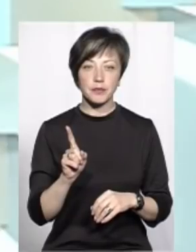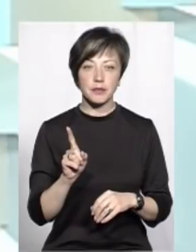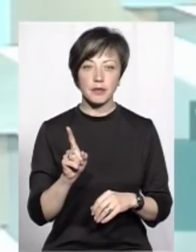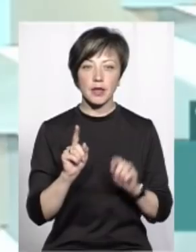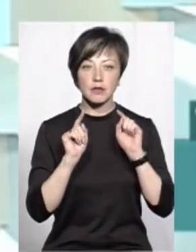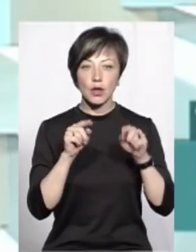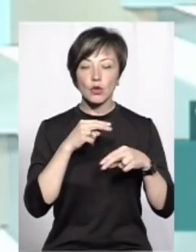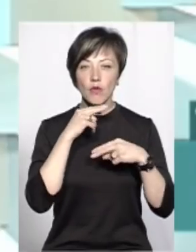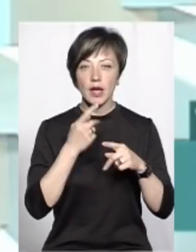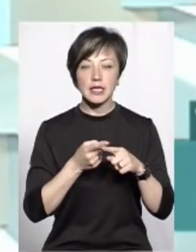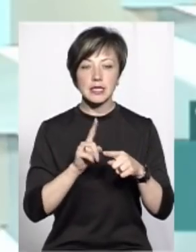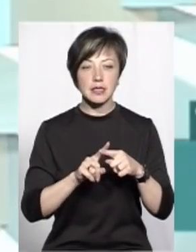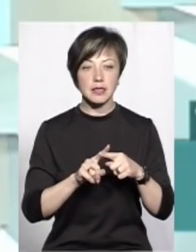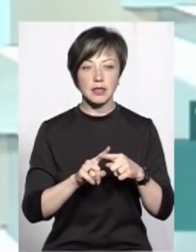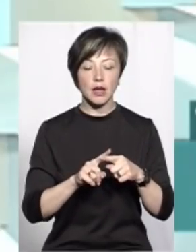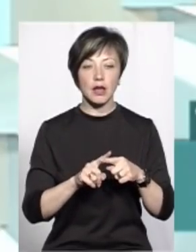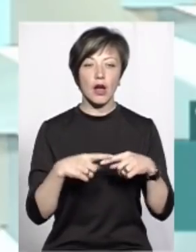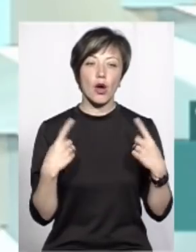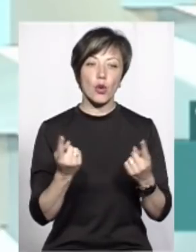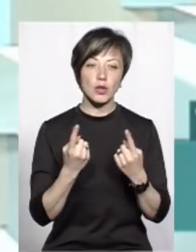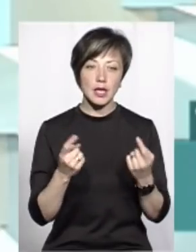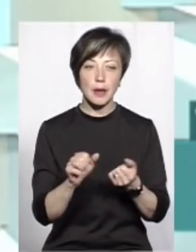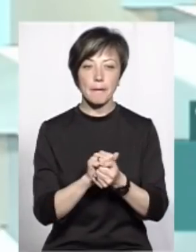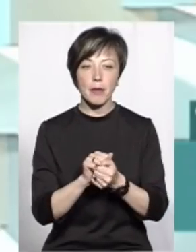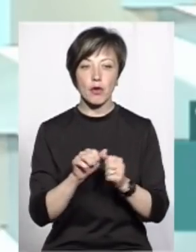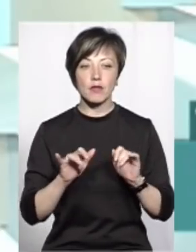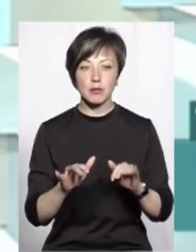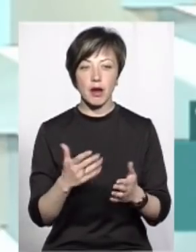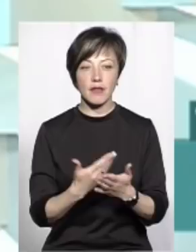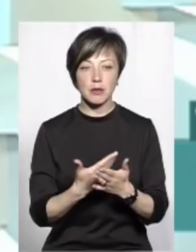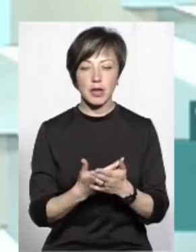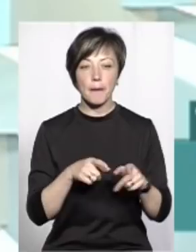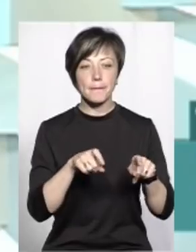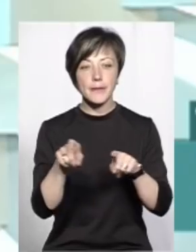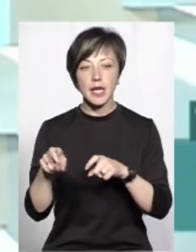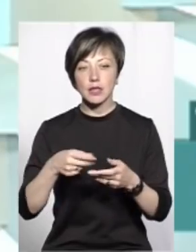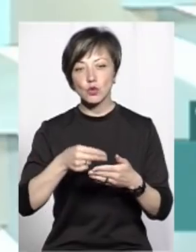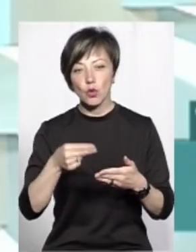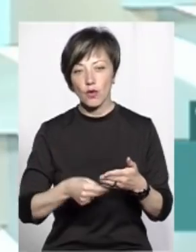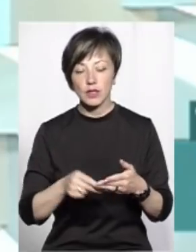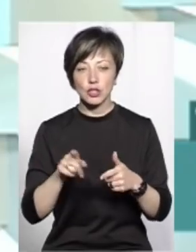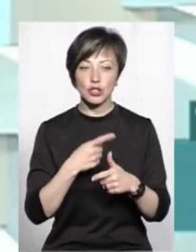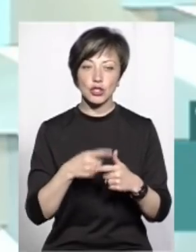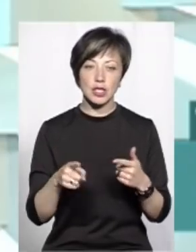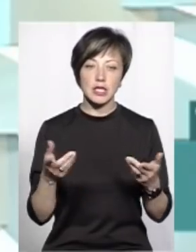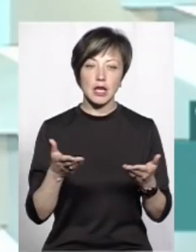звертати увагу на якісь ці рутинні паперові справи, наприклад, бігати з якимись довідками, чи з